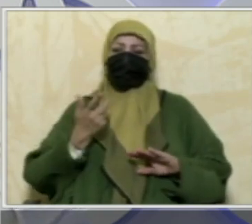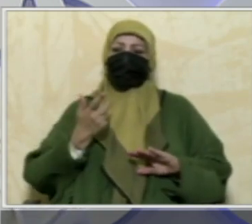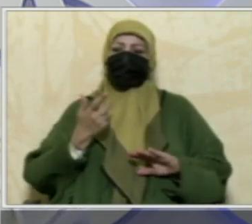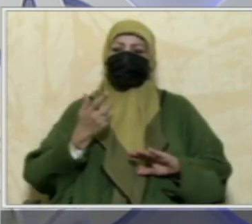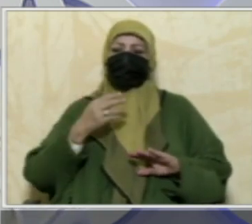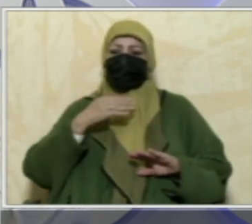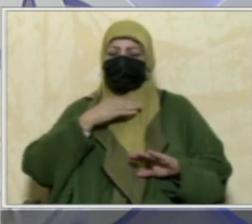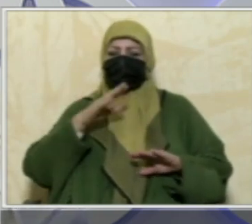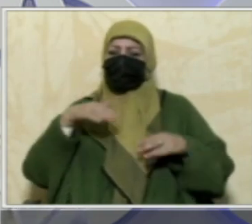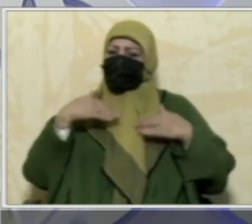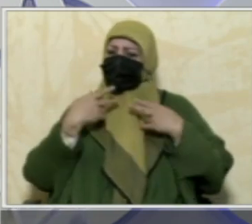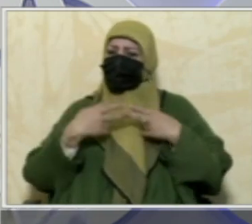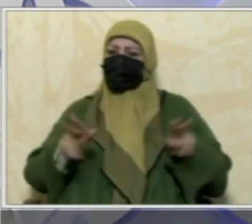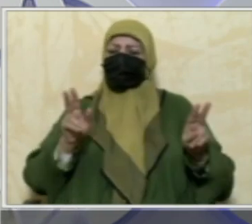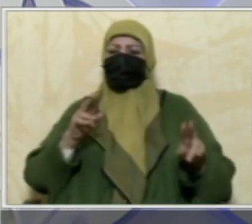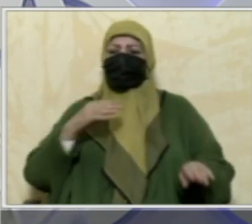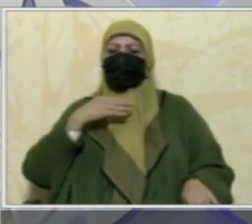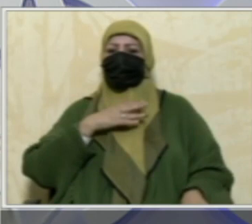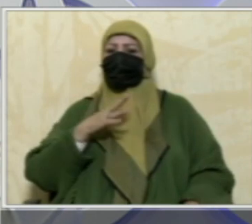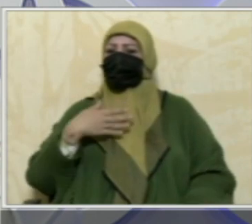ويضحي مفيش مشكله